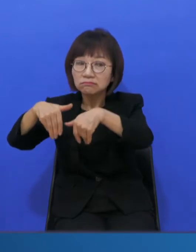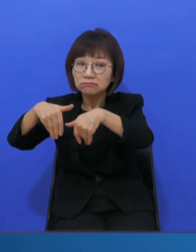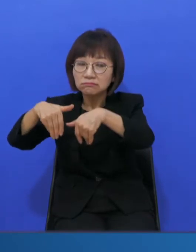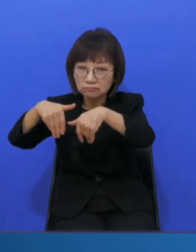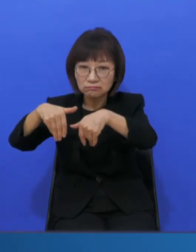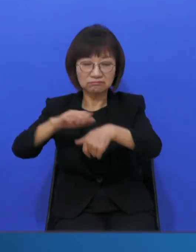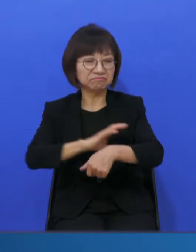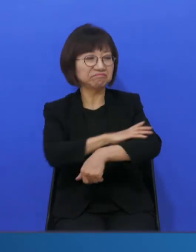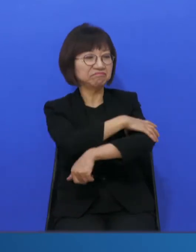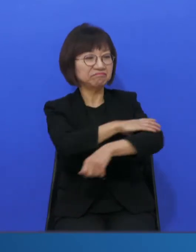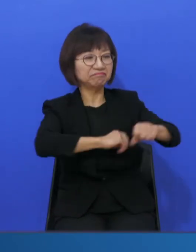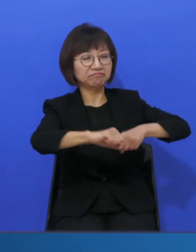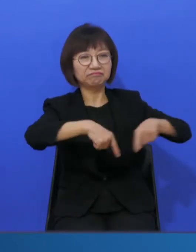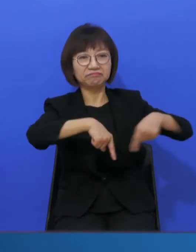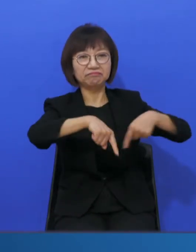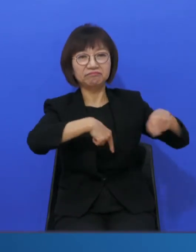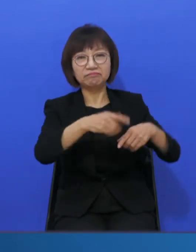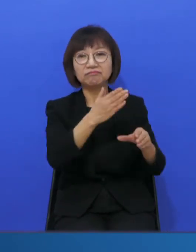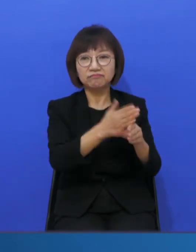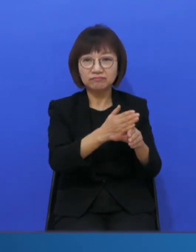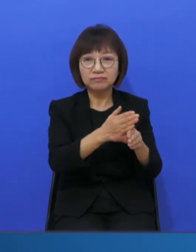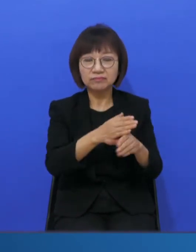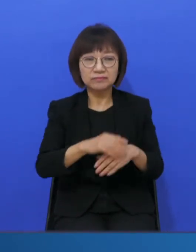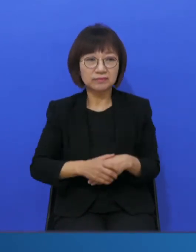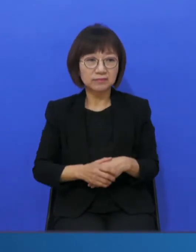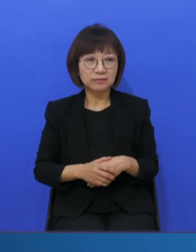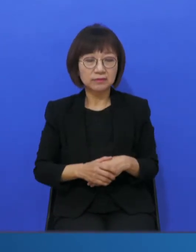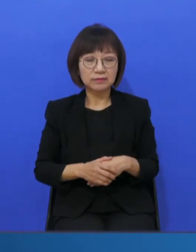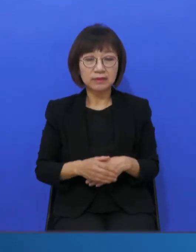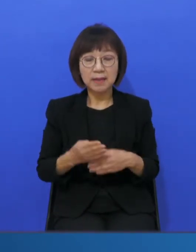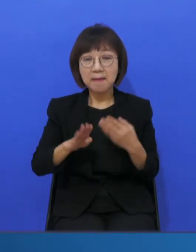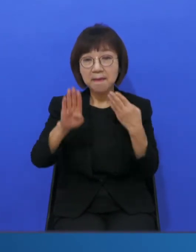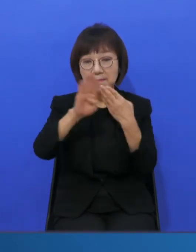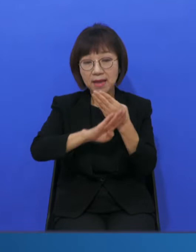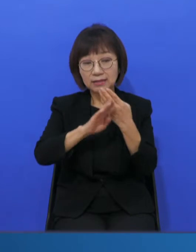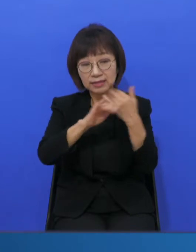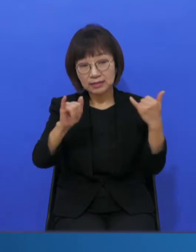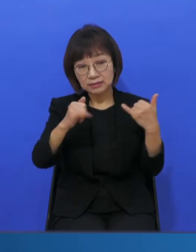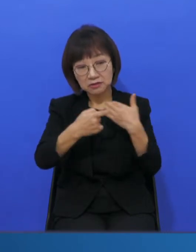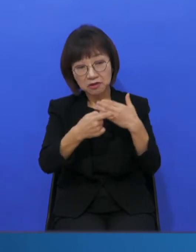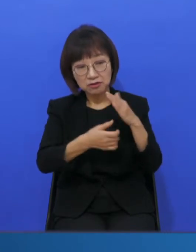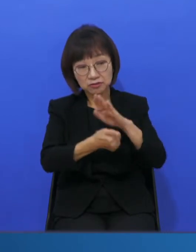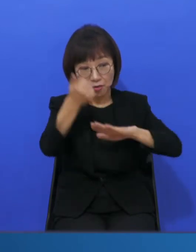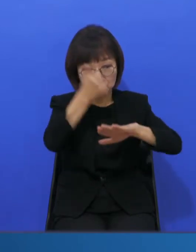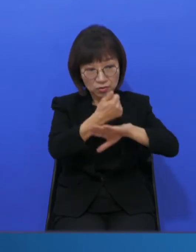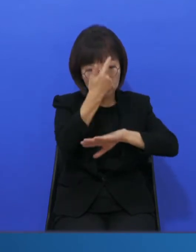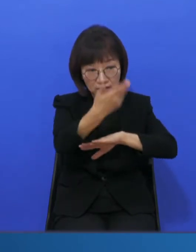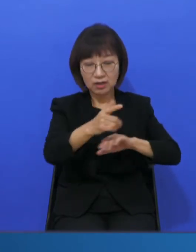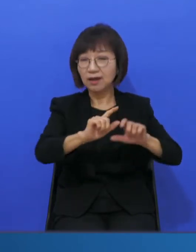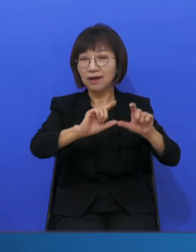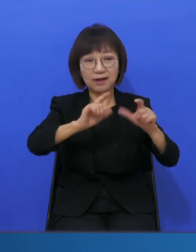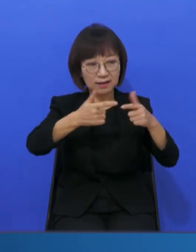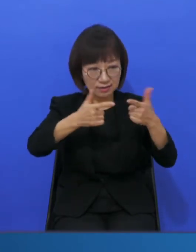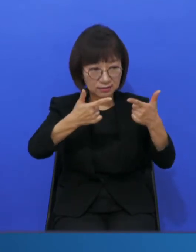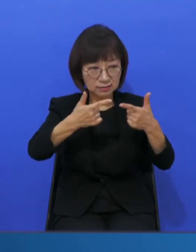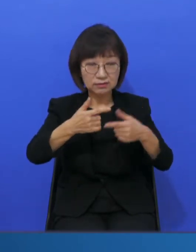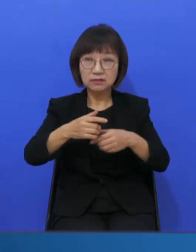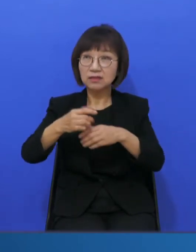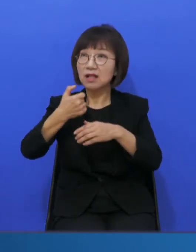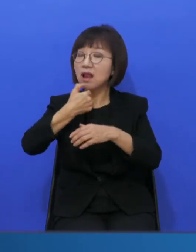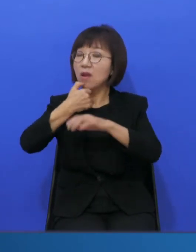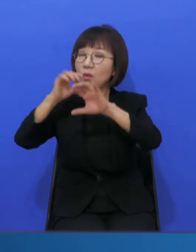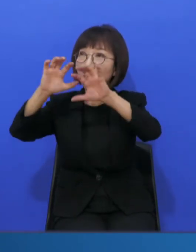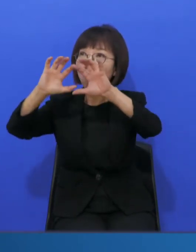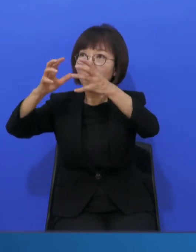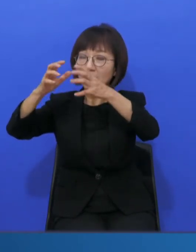been running the errands of Satan. 바리새인들 성공한 거 아닙니다. 로마의 속국이 돼서 100% 종노릇하고 있습니다.